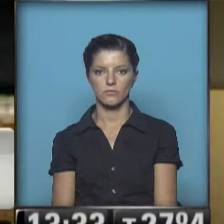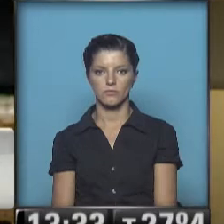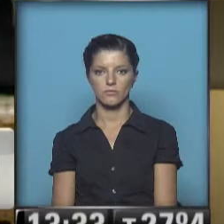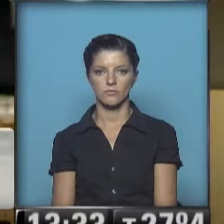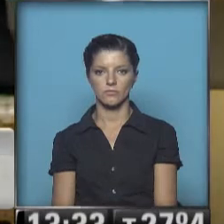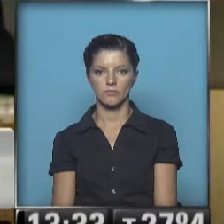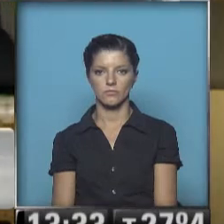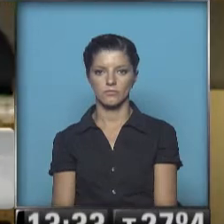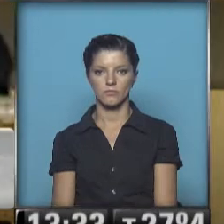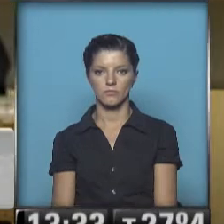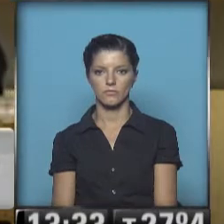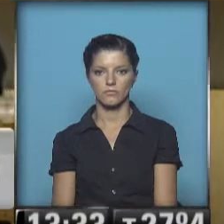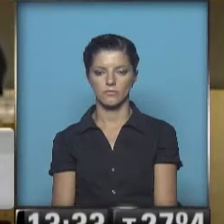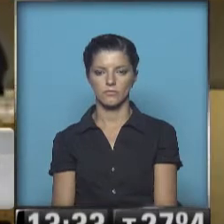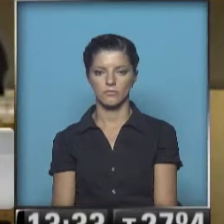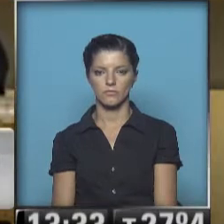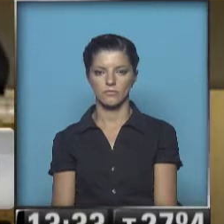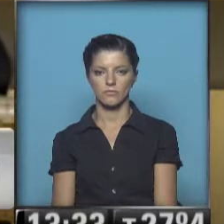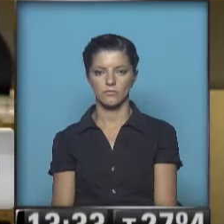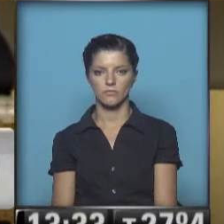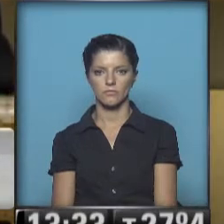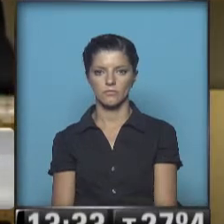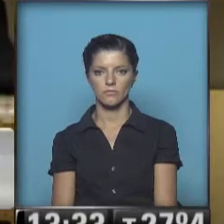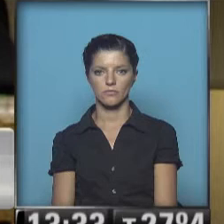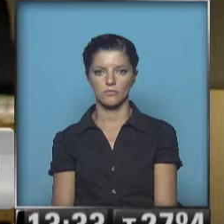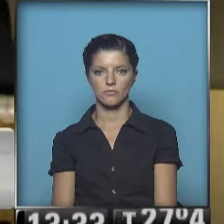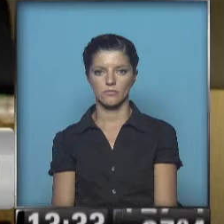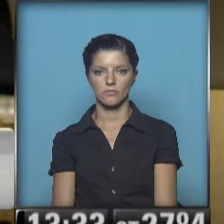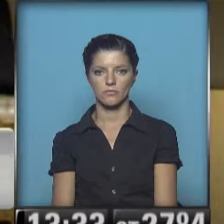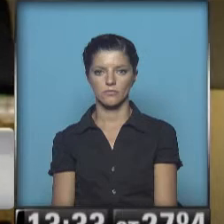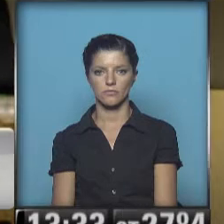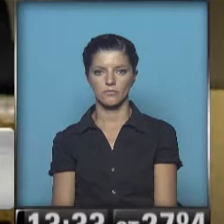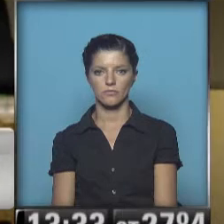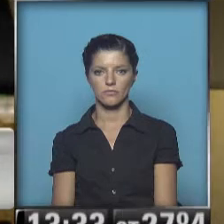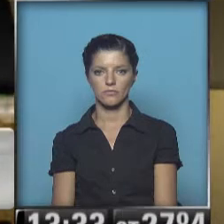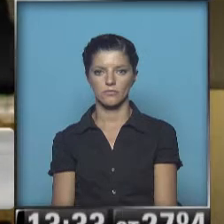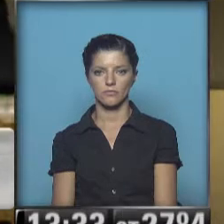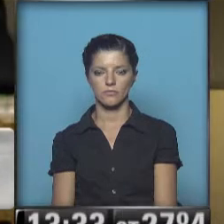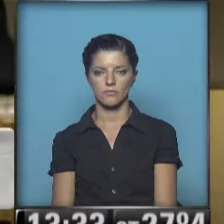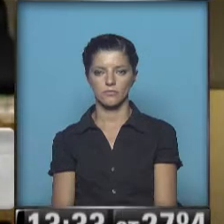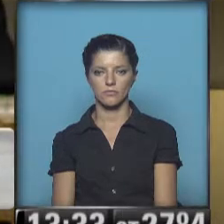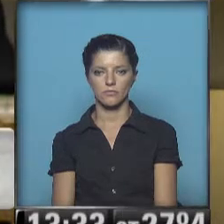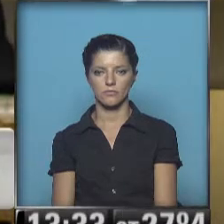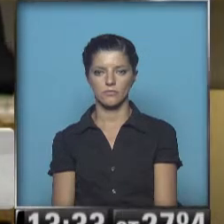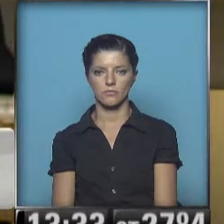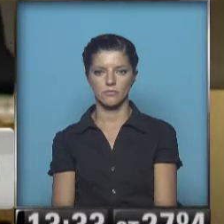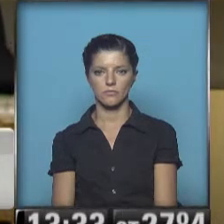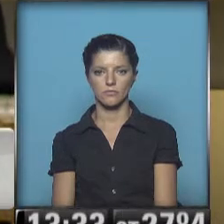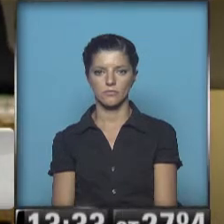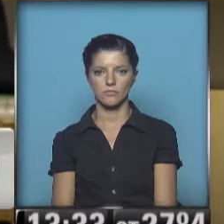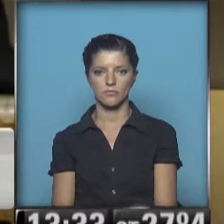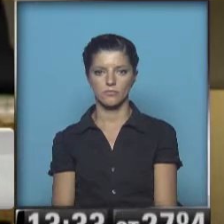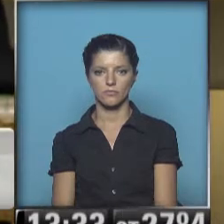Ben bu vesileyle tekrar ortak komisyon çağrımızı yineliyor ve arşivlerimizi sonuna kadar